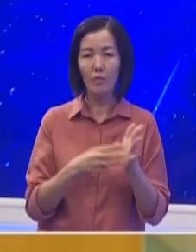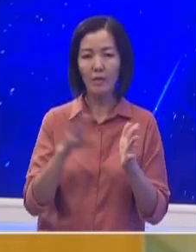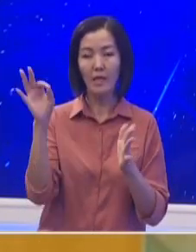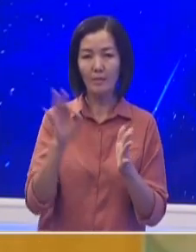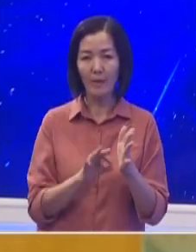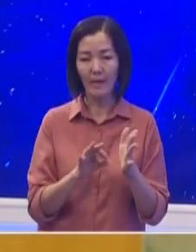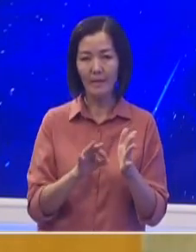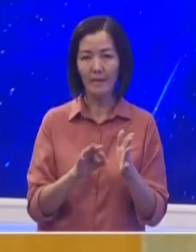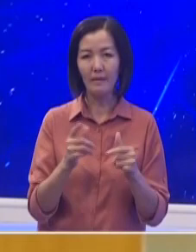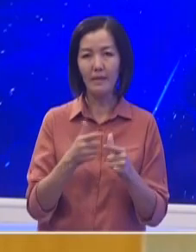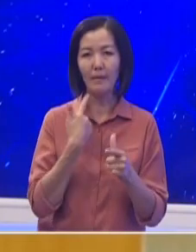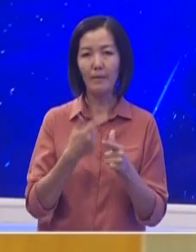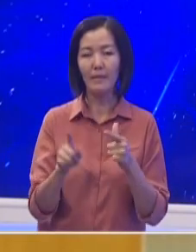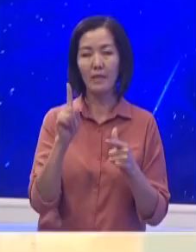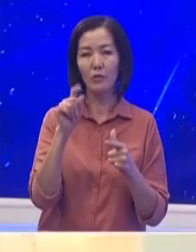1,58%, немесе